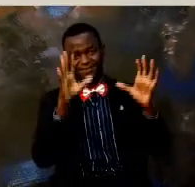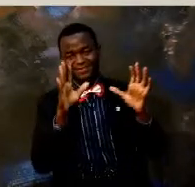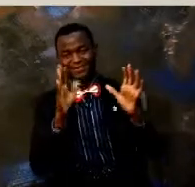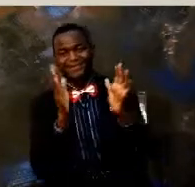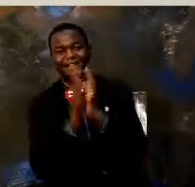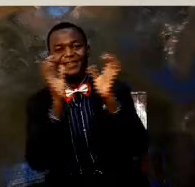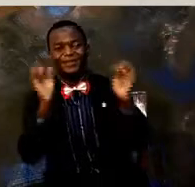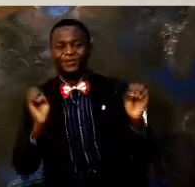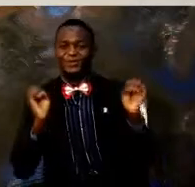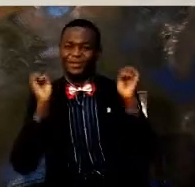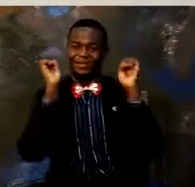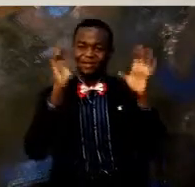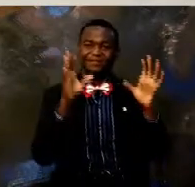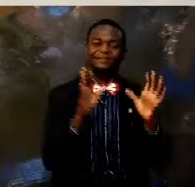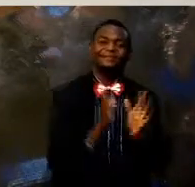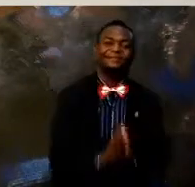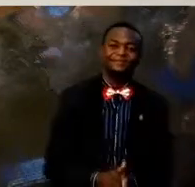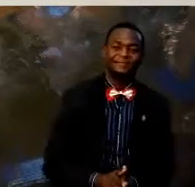Haleluya, wapendwa.